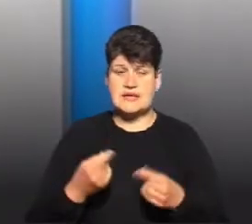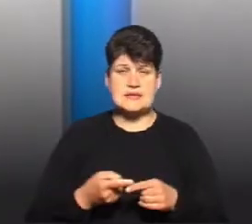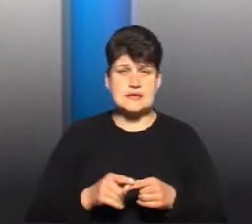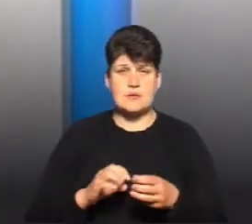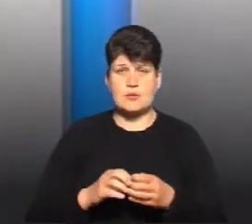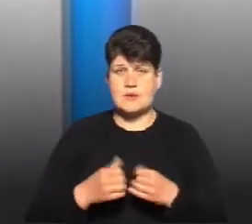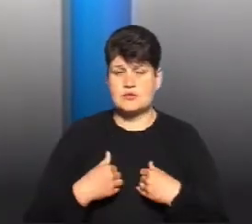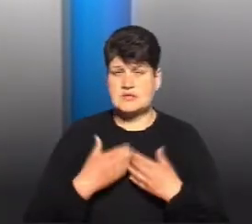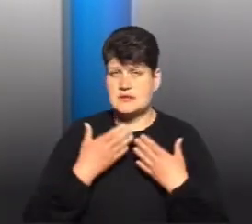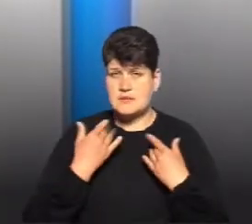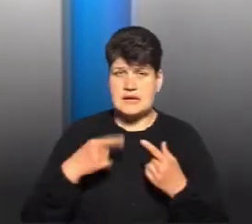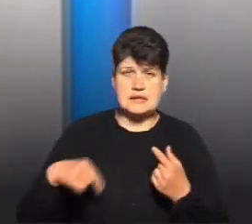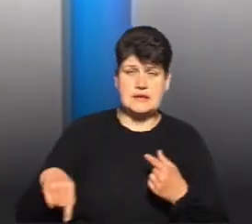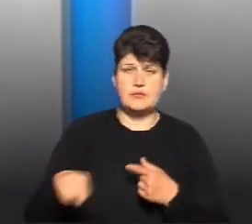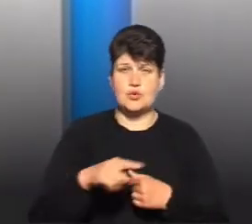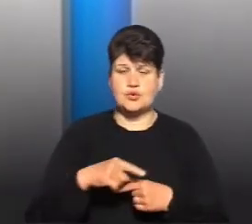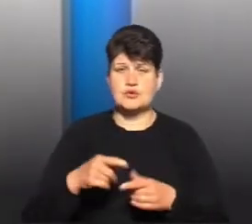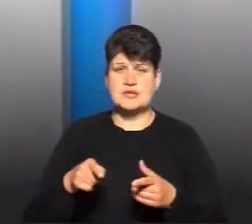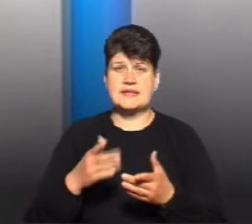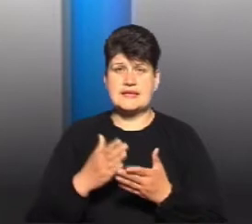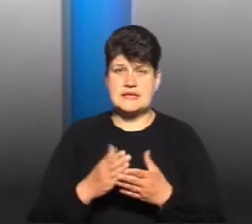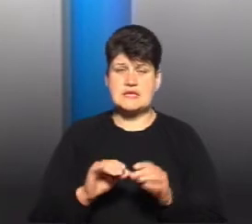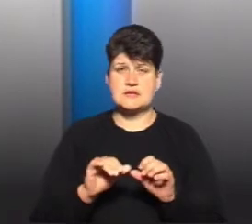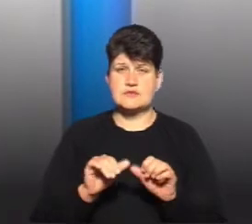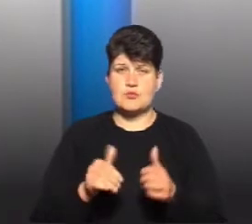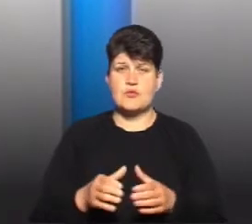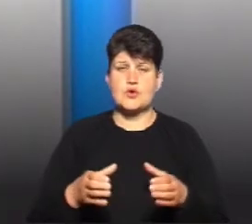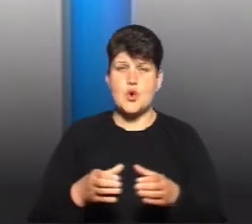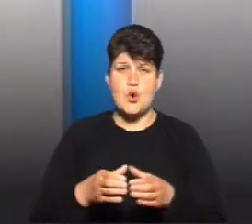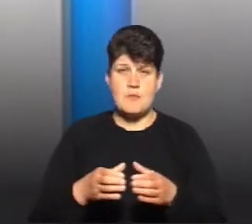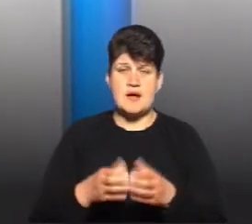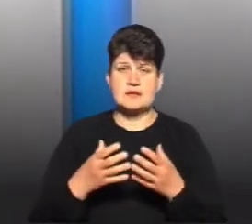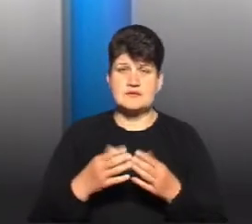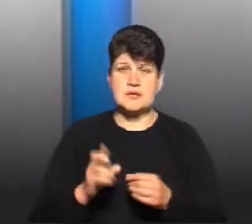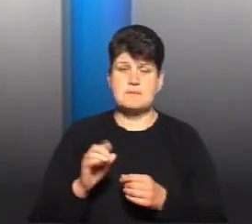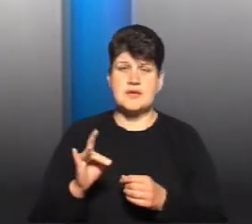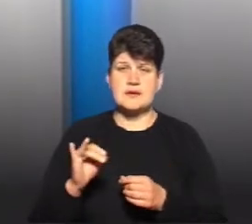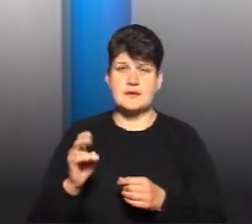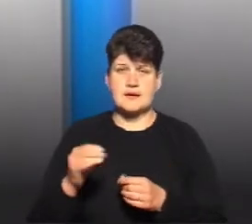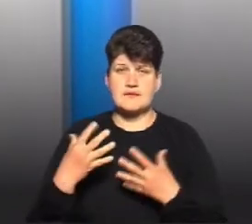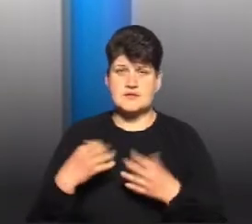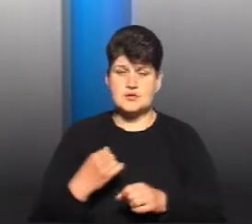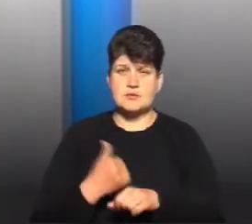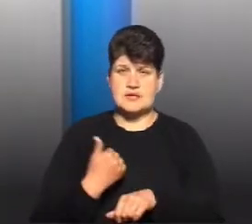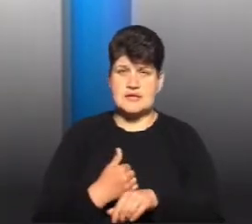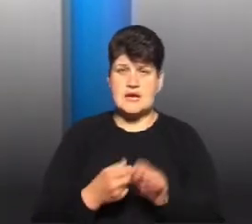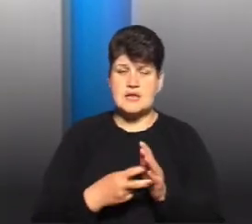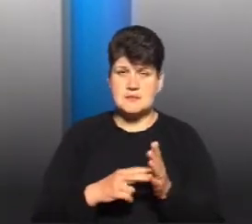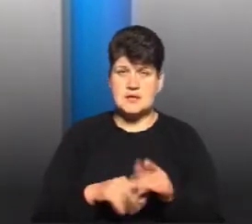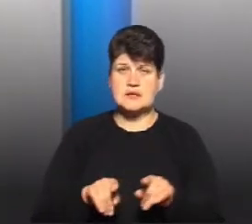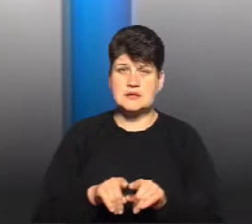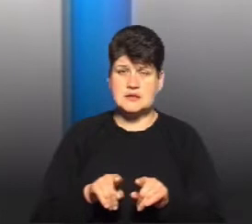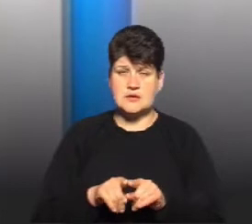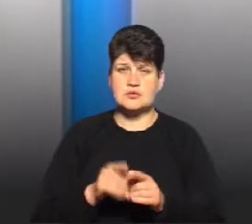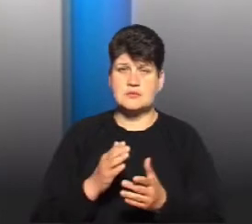навколо ті громади, які вже є, вони сформовані. Фактично Бірківська громада недавно зробила генеральний план, тобто вона також на завершенні